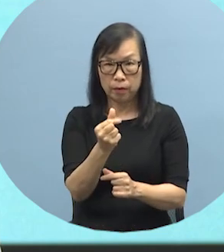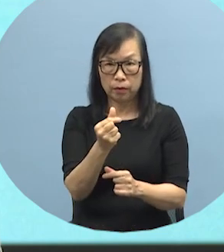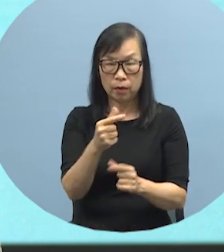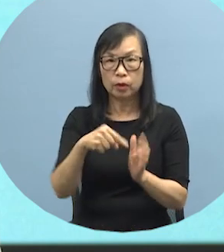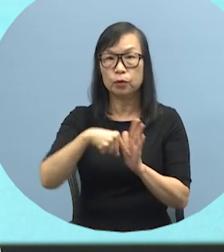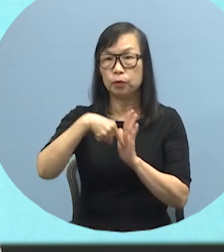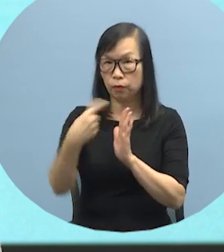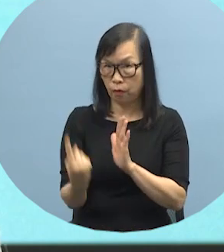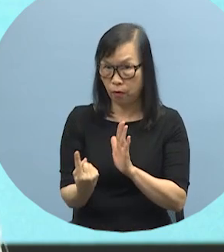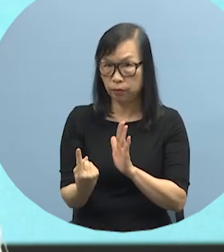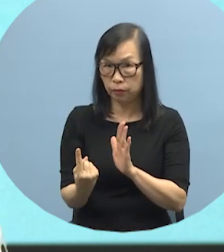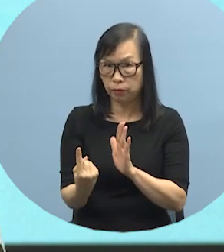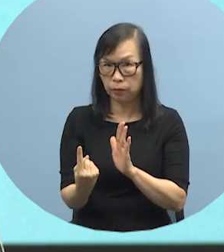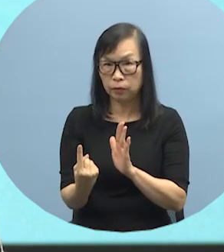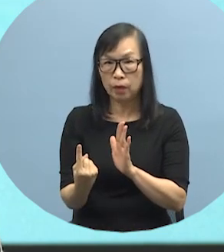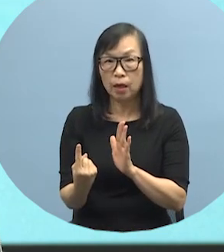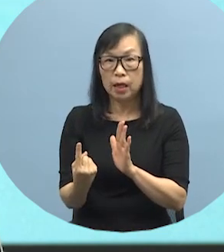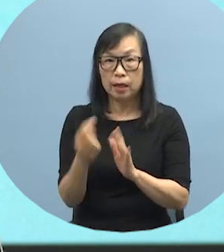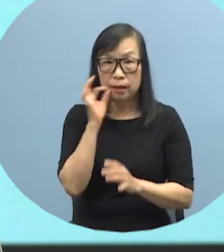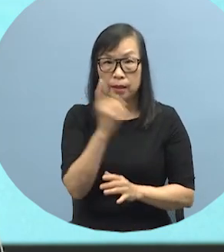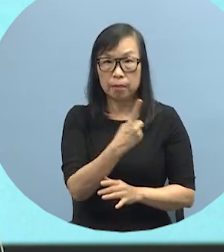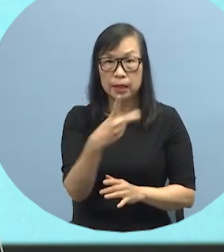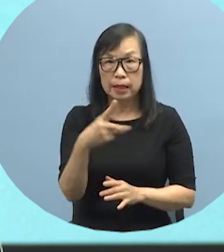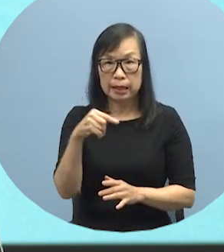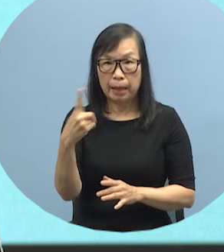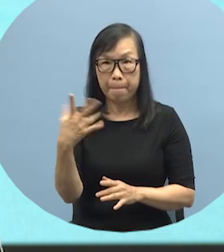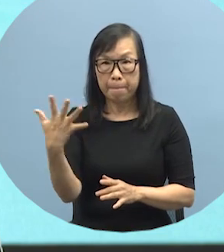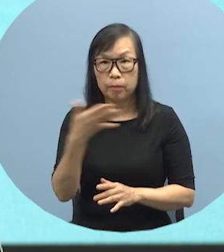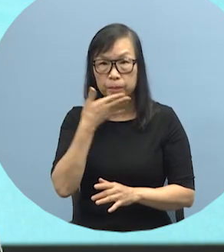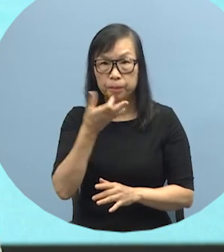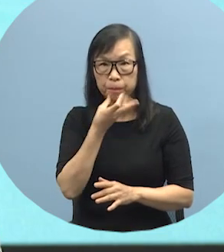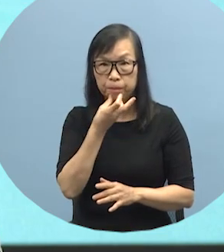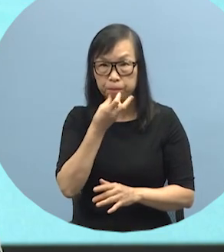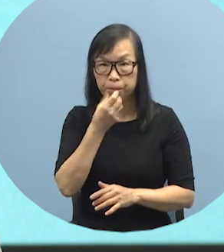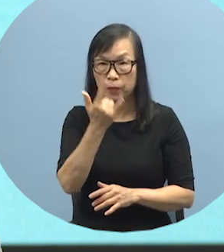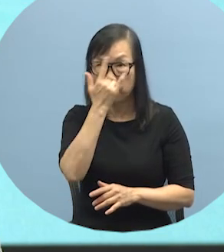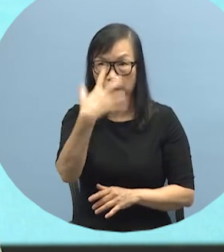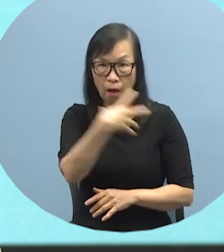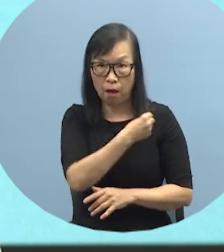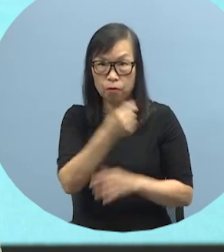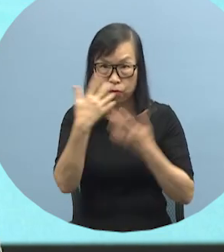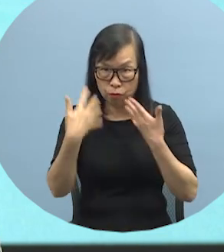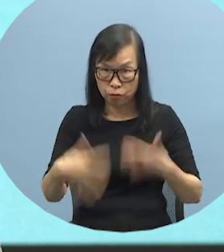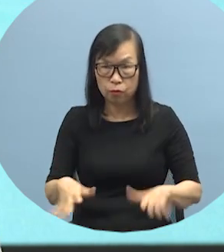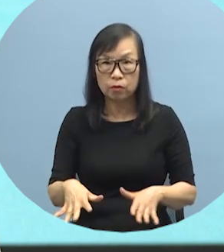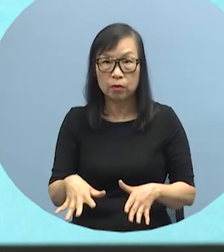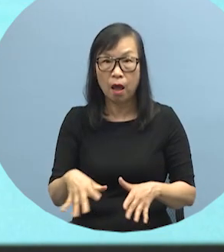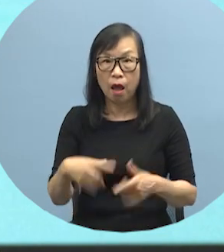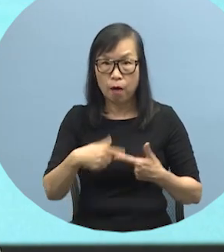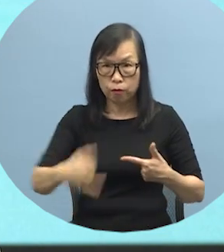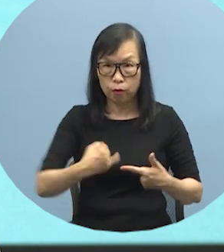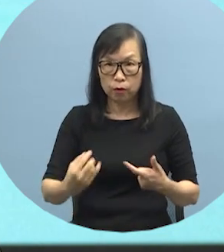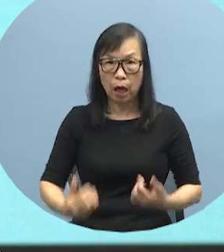100% 的預防發病。12至15歲的青少年接種復必泰疫苗後的副作用和成年